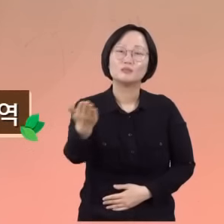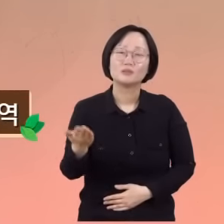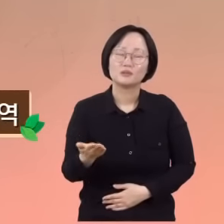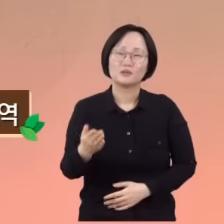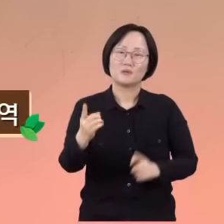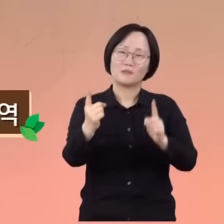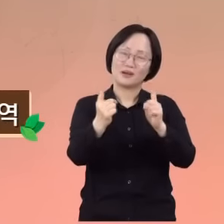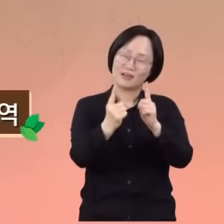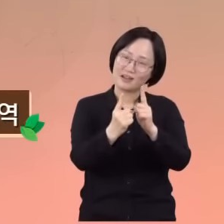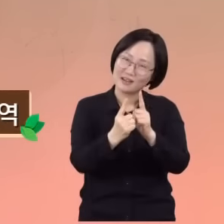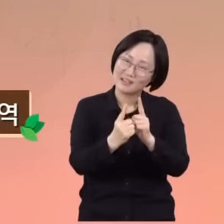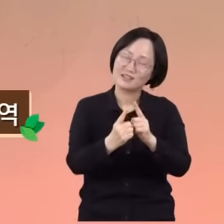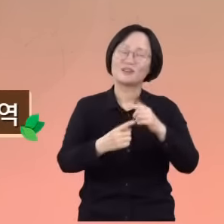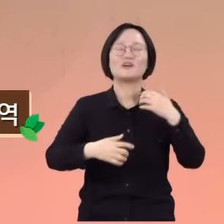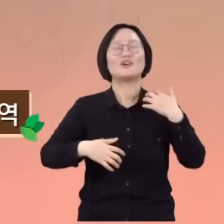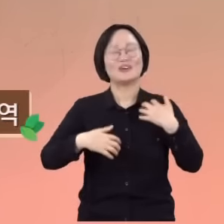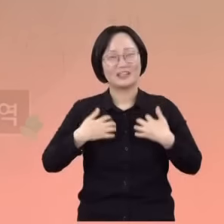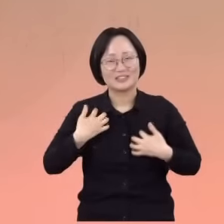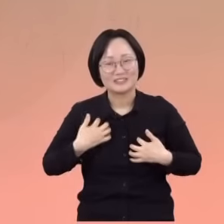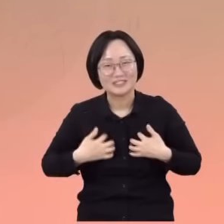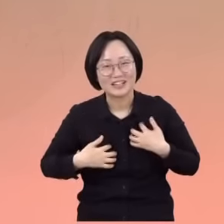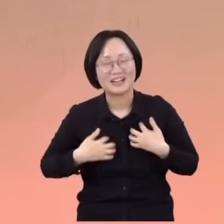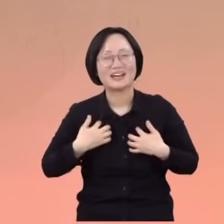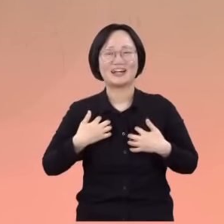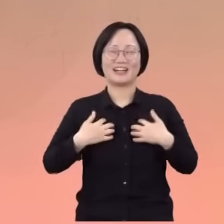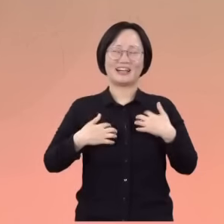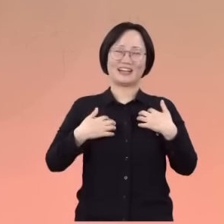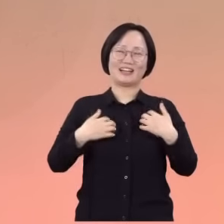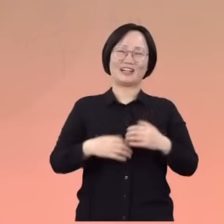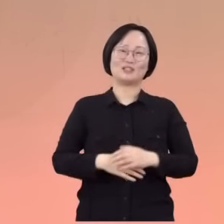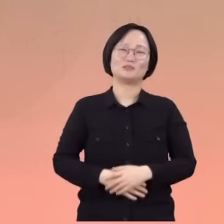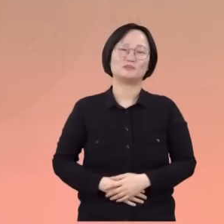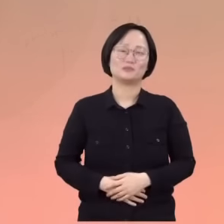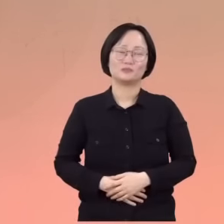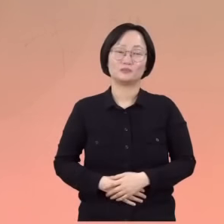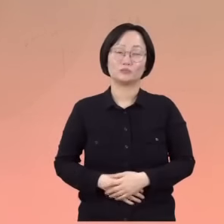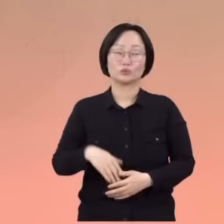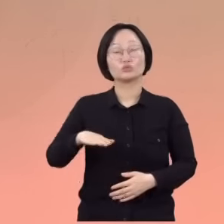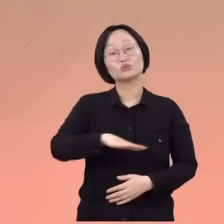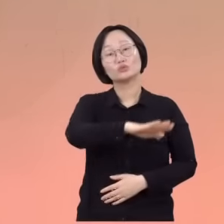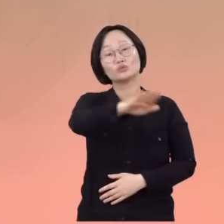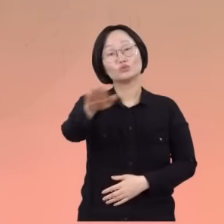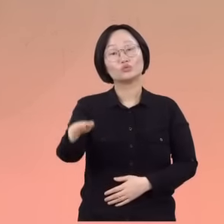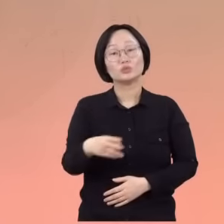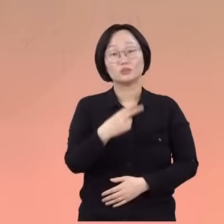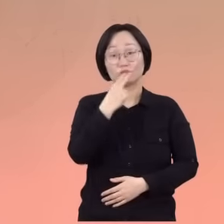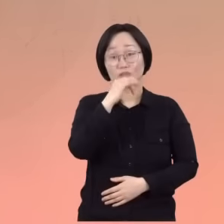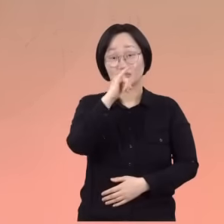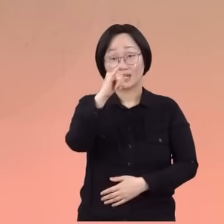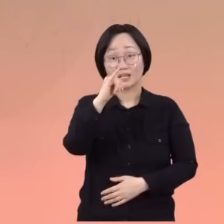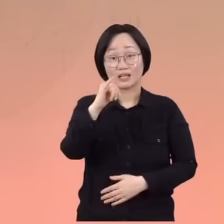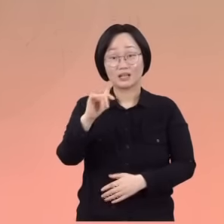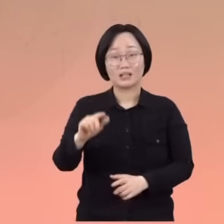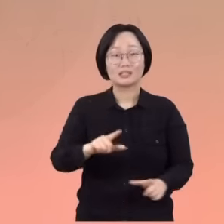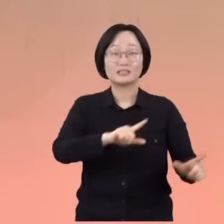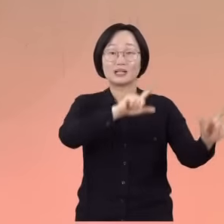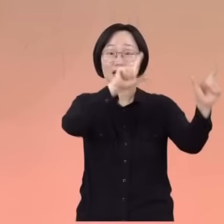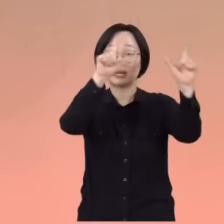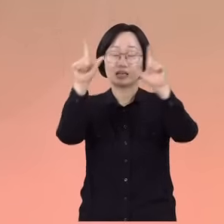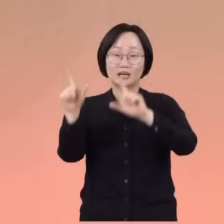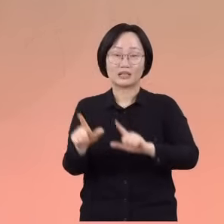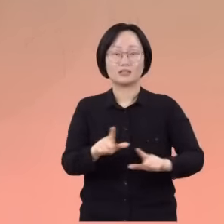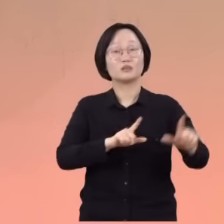되어서 반갑습니다 우리 중생이 살아가는 모습은 다 자기가